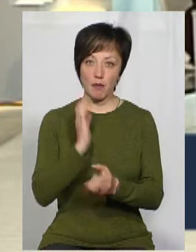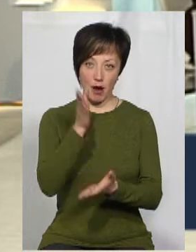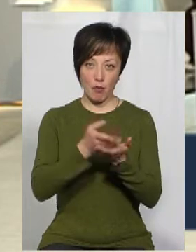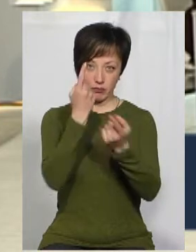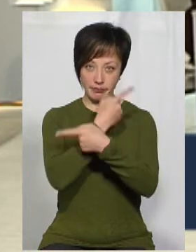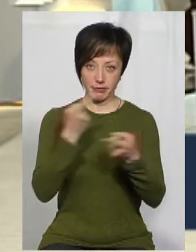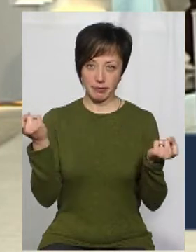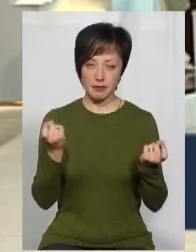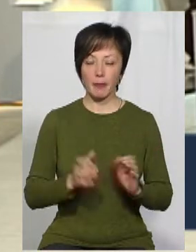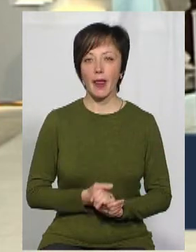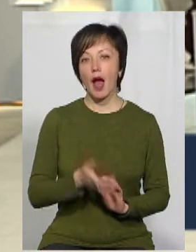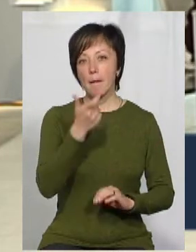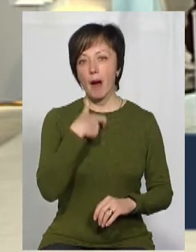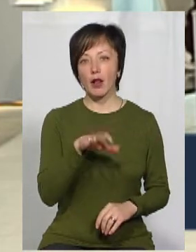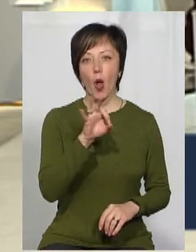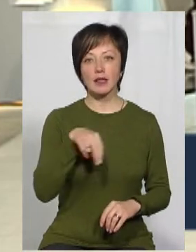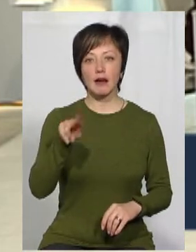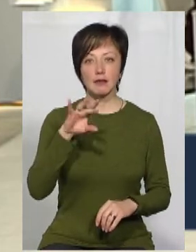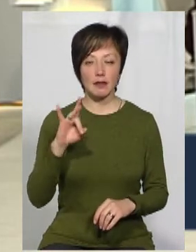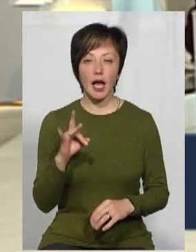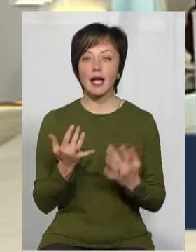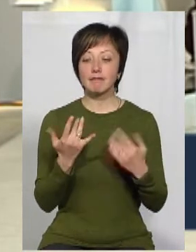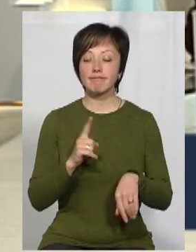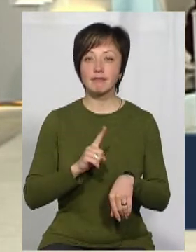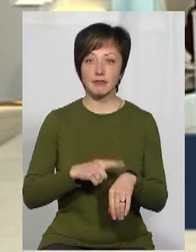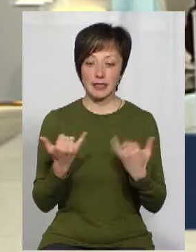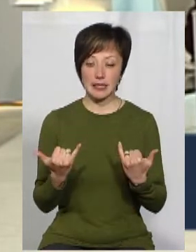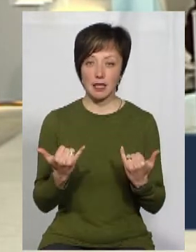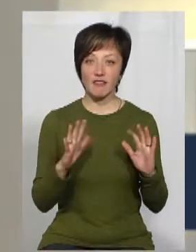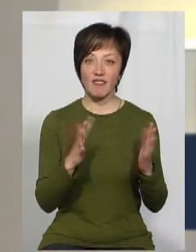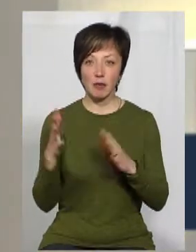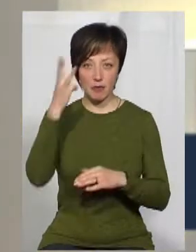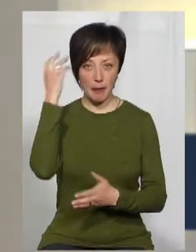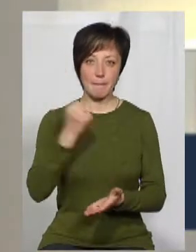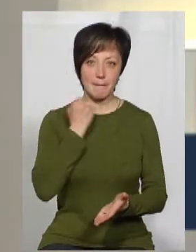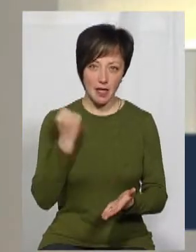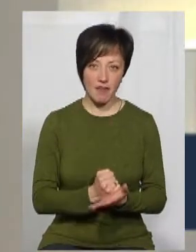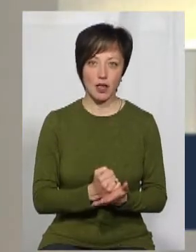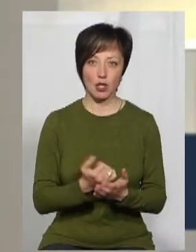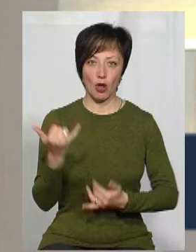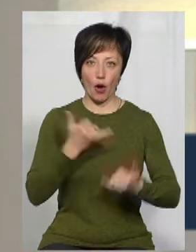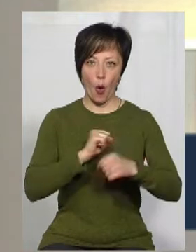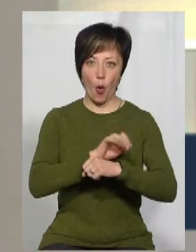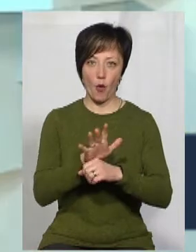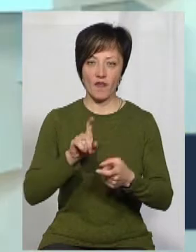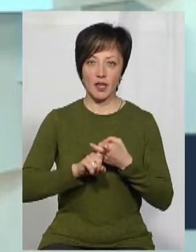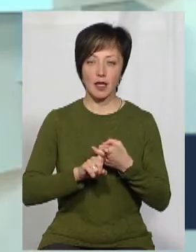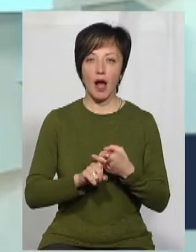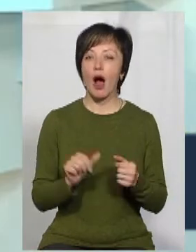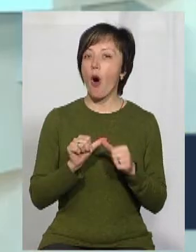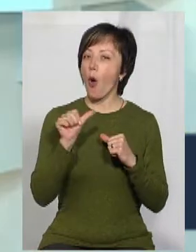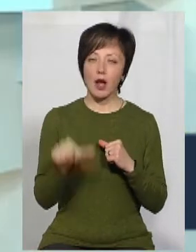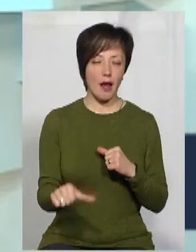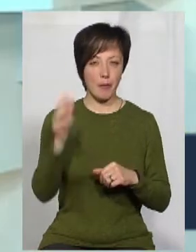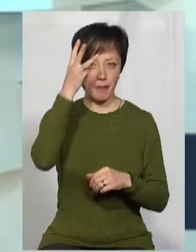наживо. Пане Олександре, станом на цю пору, скільки у Хмельницькому є випадків, підтверджених у ковід? Якщо брати тільки